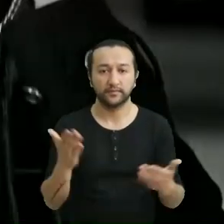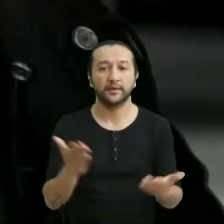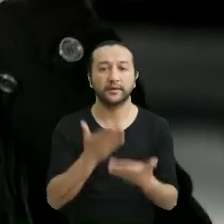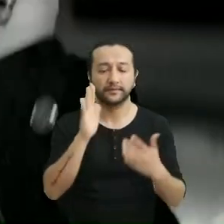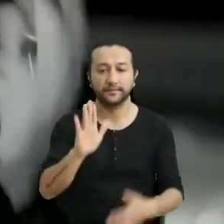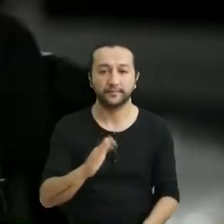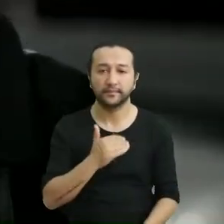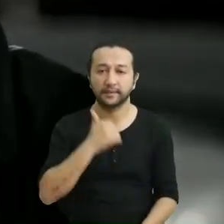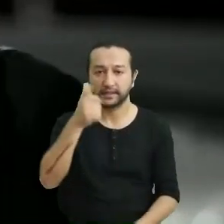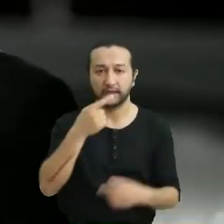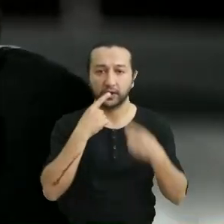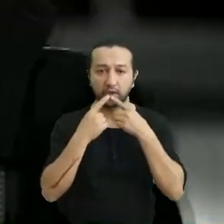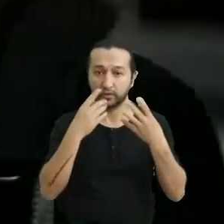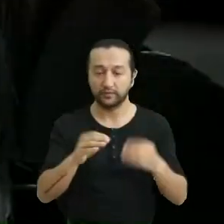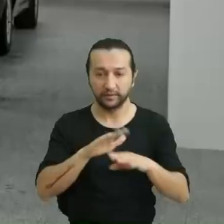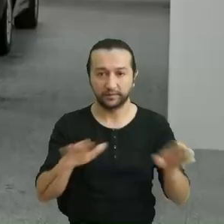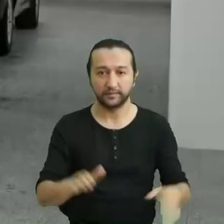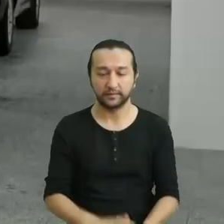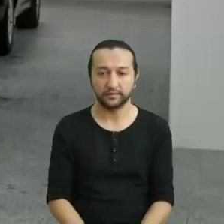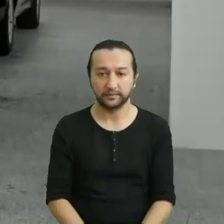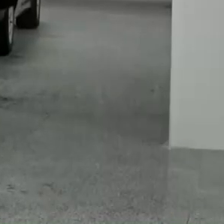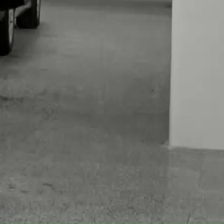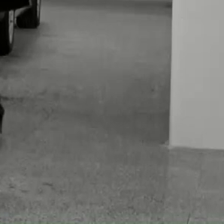Neyse. Yarın konuşalım Esin, tamam mı?